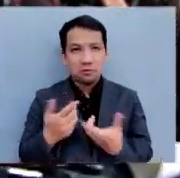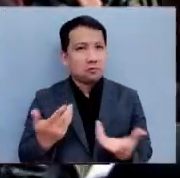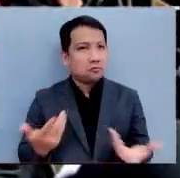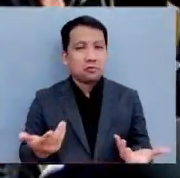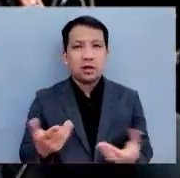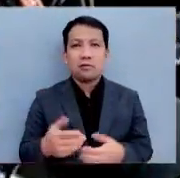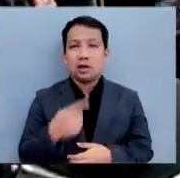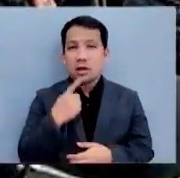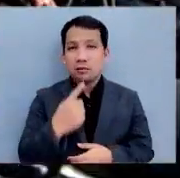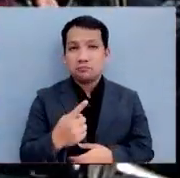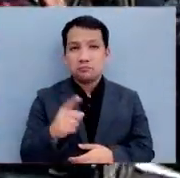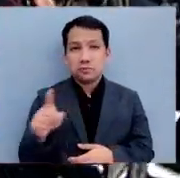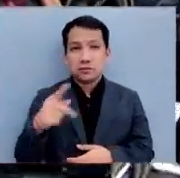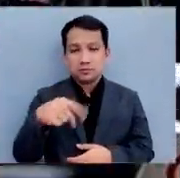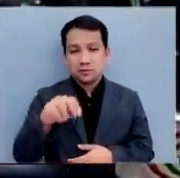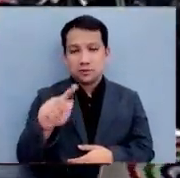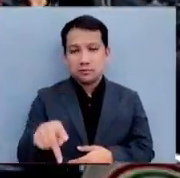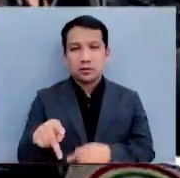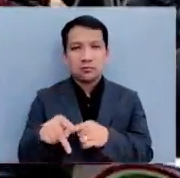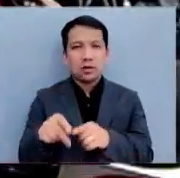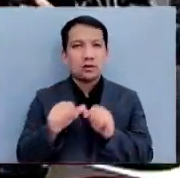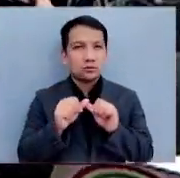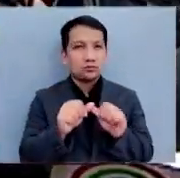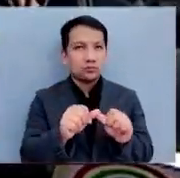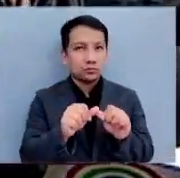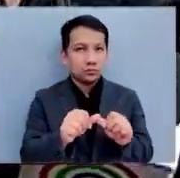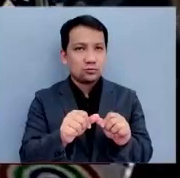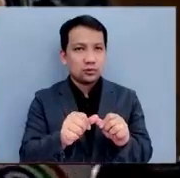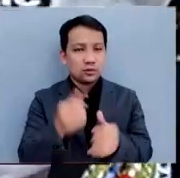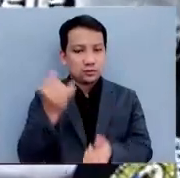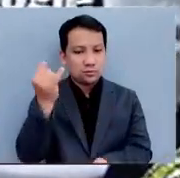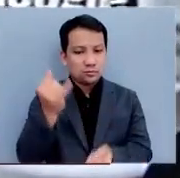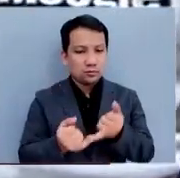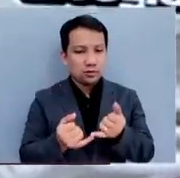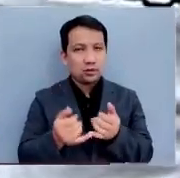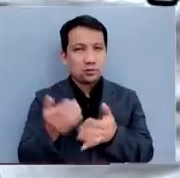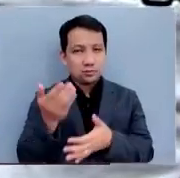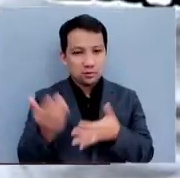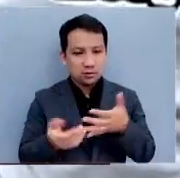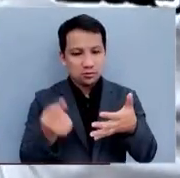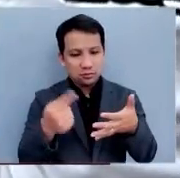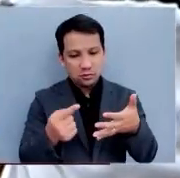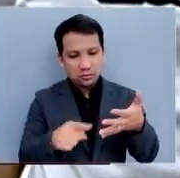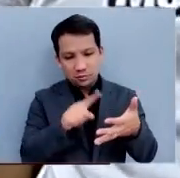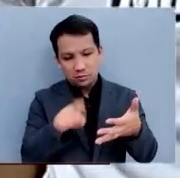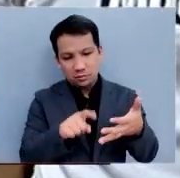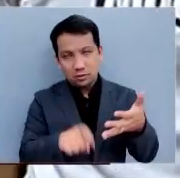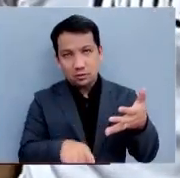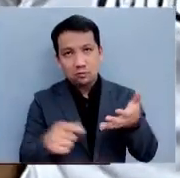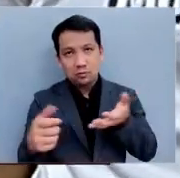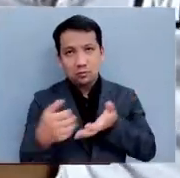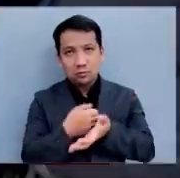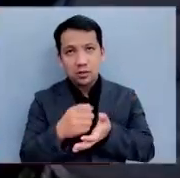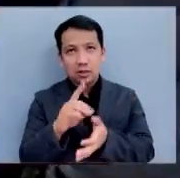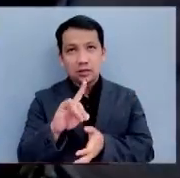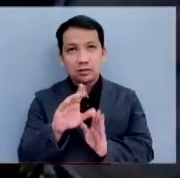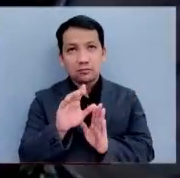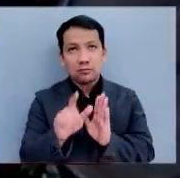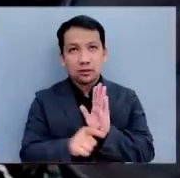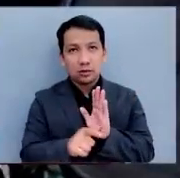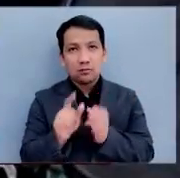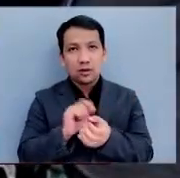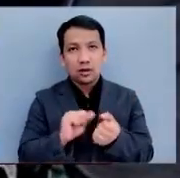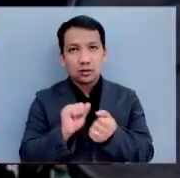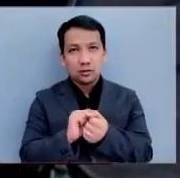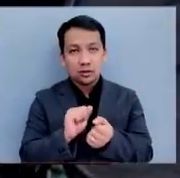Ayon naman sa PNP, patuloy na isinasapinalpa ang profiling sa mga naabutang foreign nationals sa compound, katuwang ang